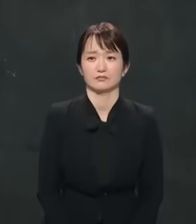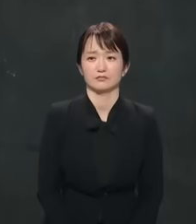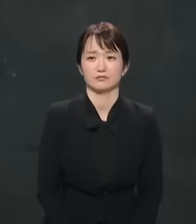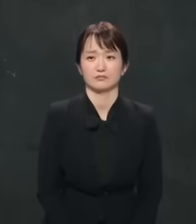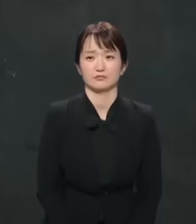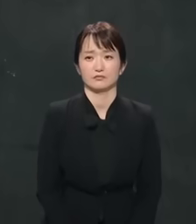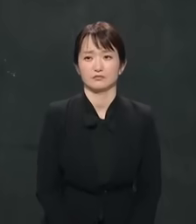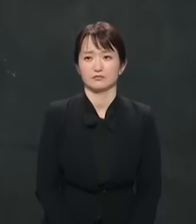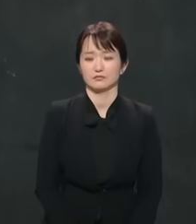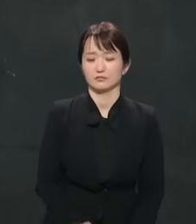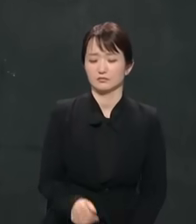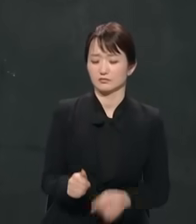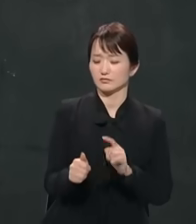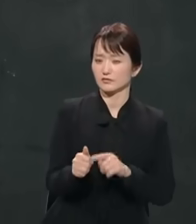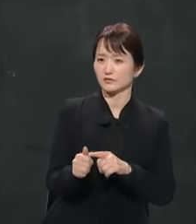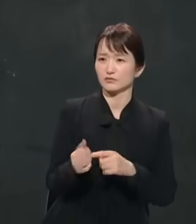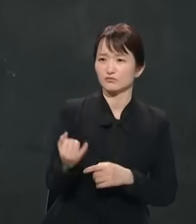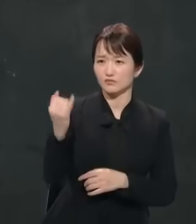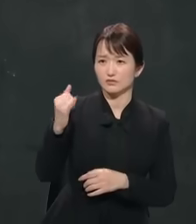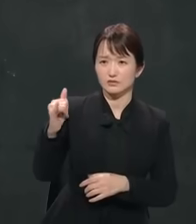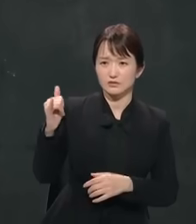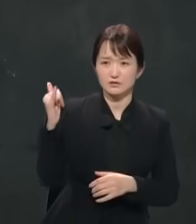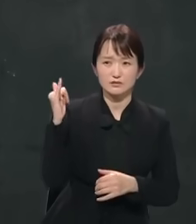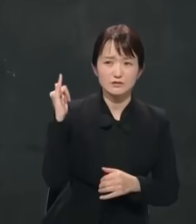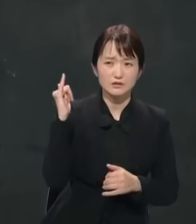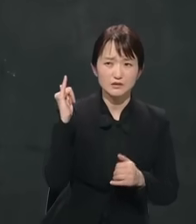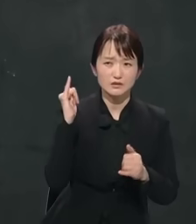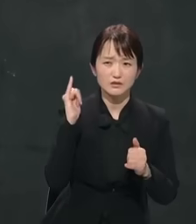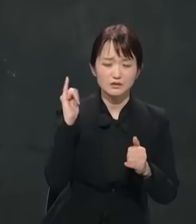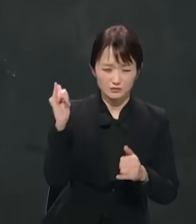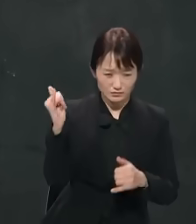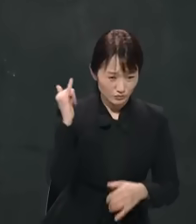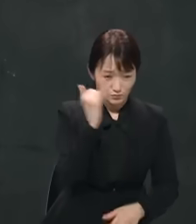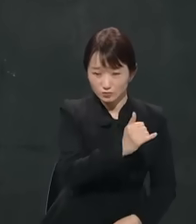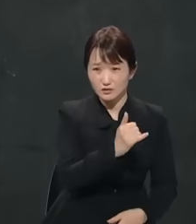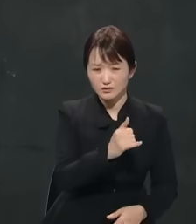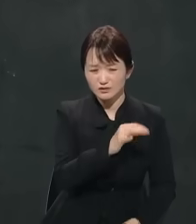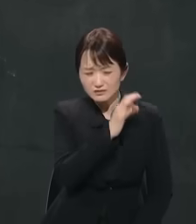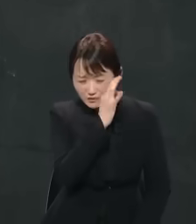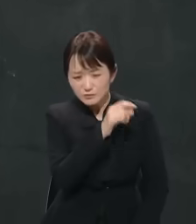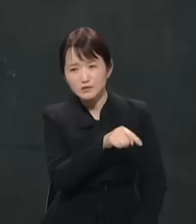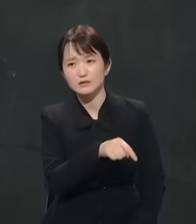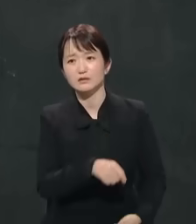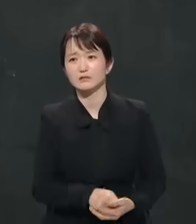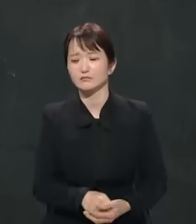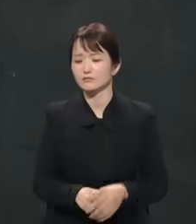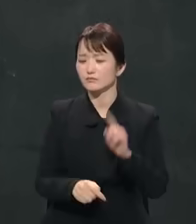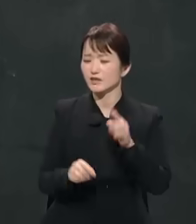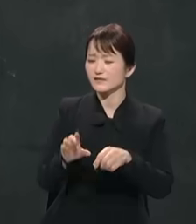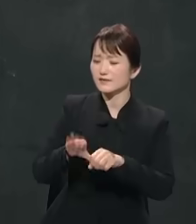네 누나한테 전화 좀 해라 그래. 진짜 창피한 줄 아세요 좀 제발. 뭐라고 야?